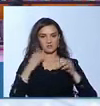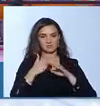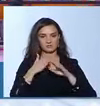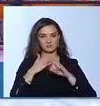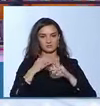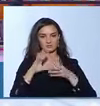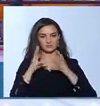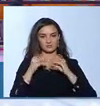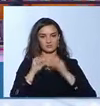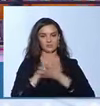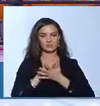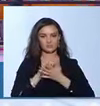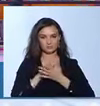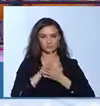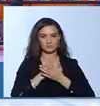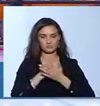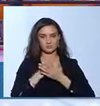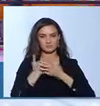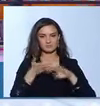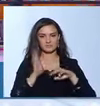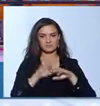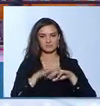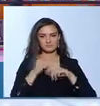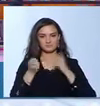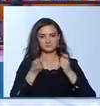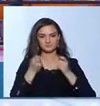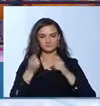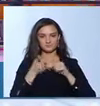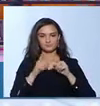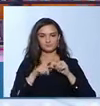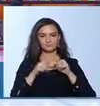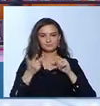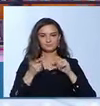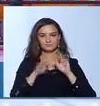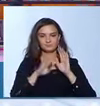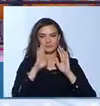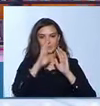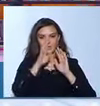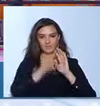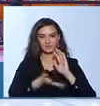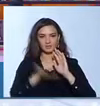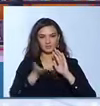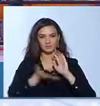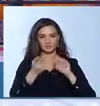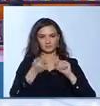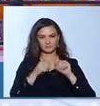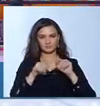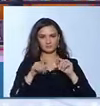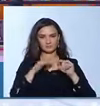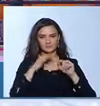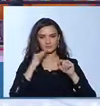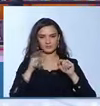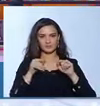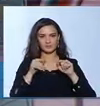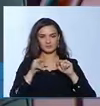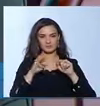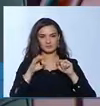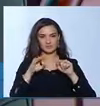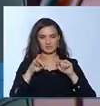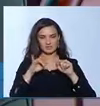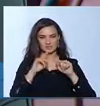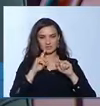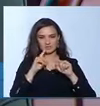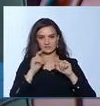თქმა უნდა, გვაქვს დაბინძურება მძიმე მეტალებით, მაგალითად გამონაბოლქში, როგორც ვიცით, არის საკმაოდ ესეთი დიდი რაოდენობით მეტალები,